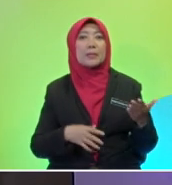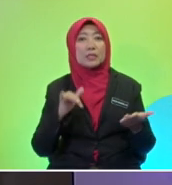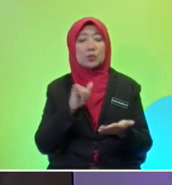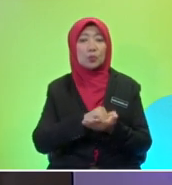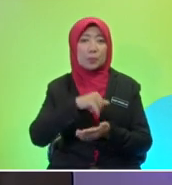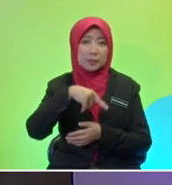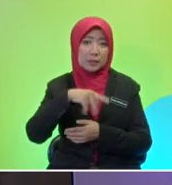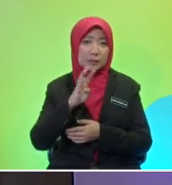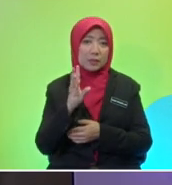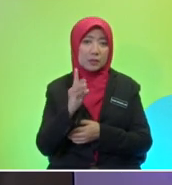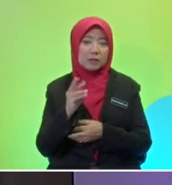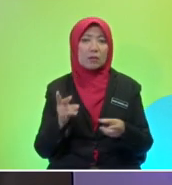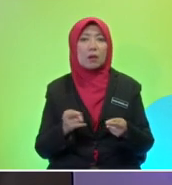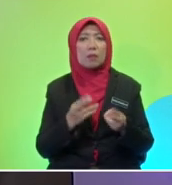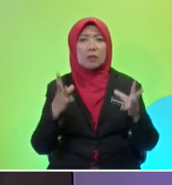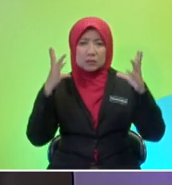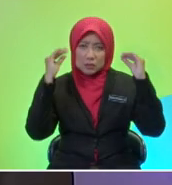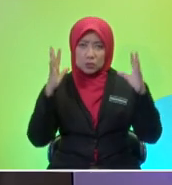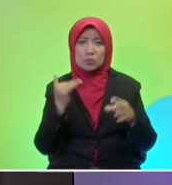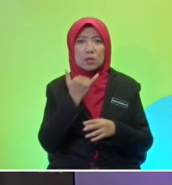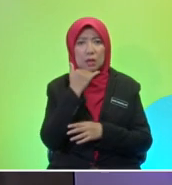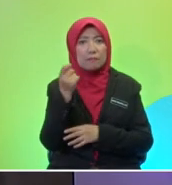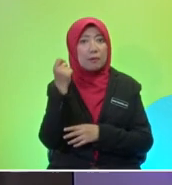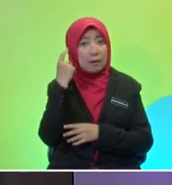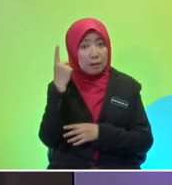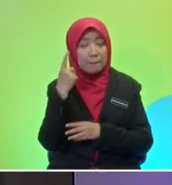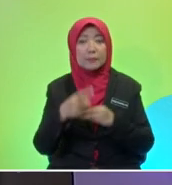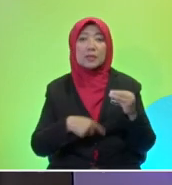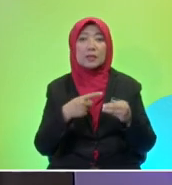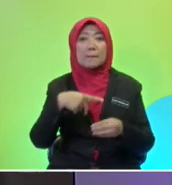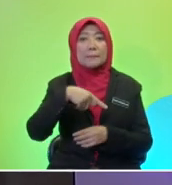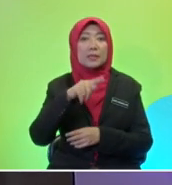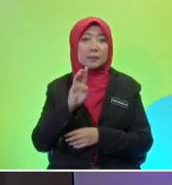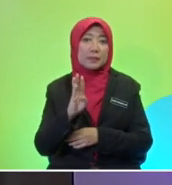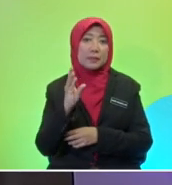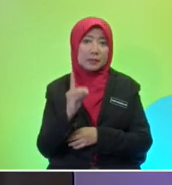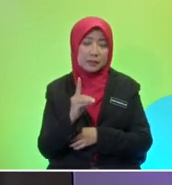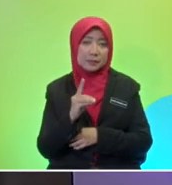ramai guru salah paham untuk berkomentar